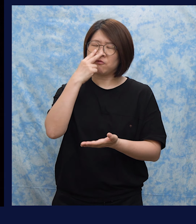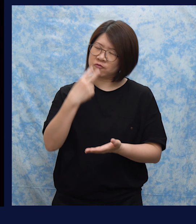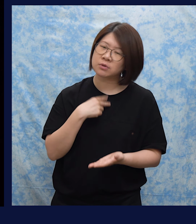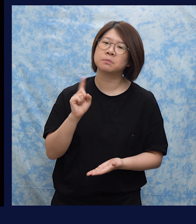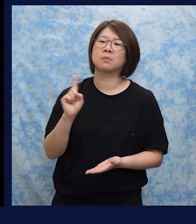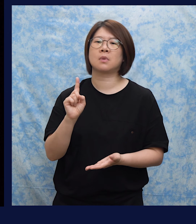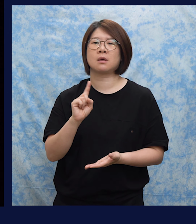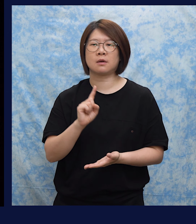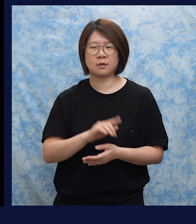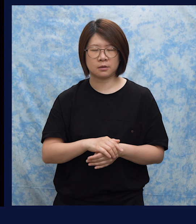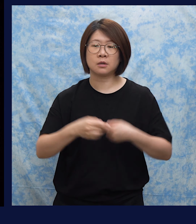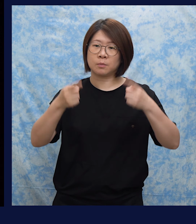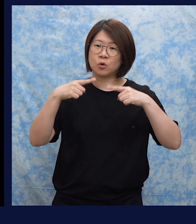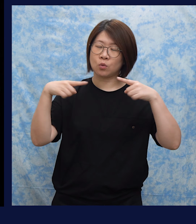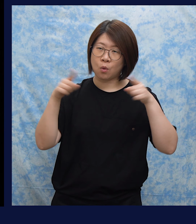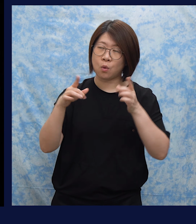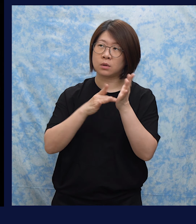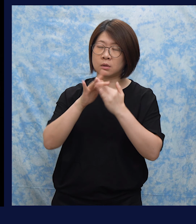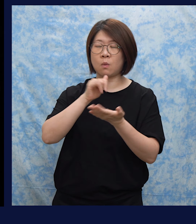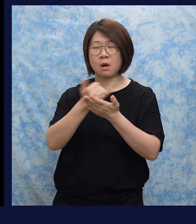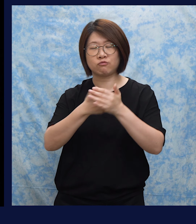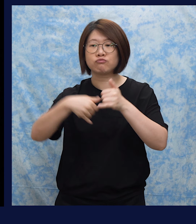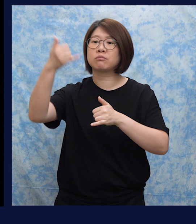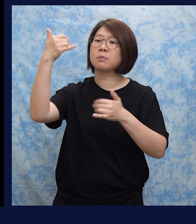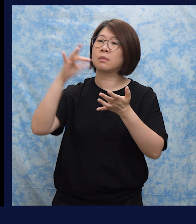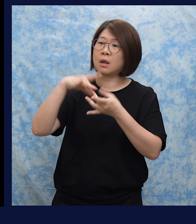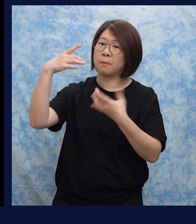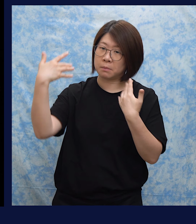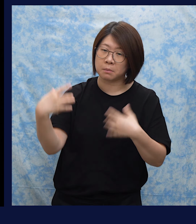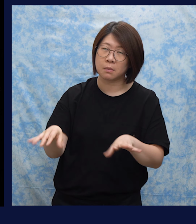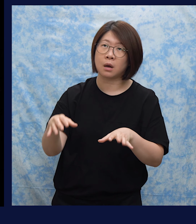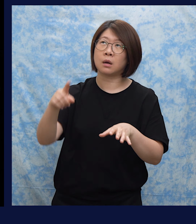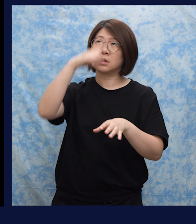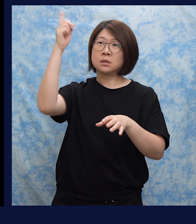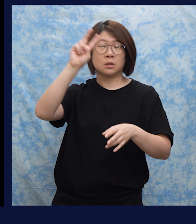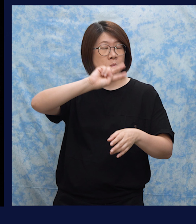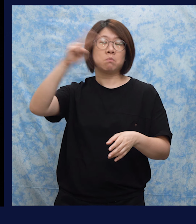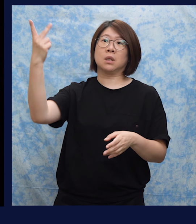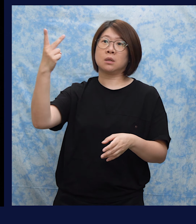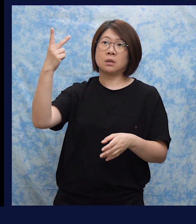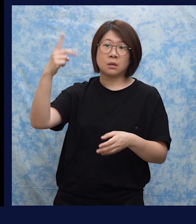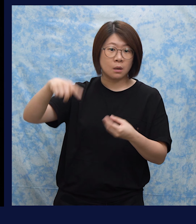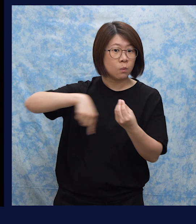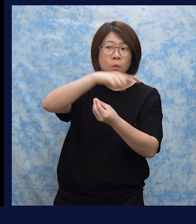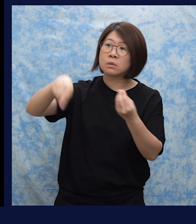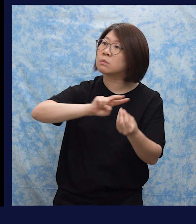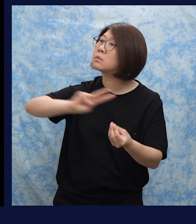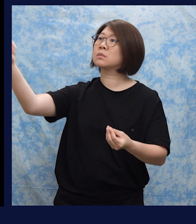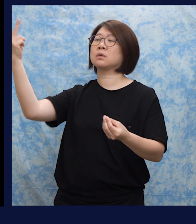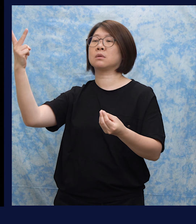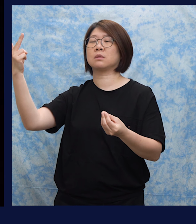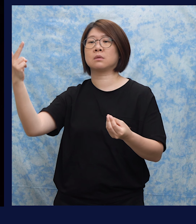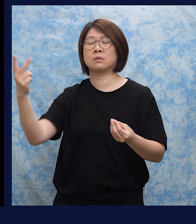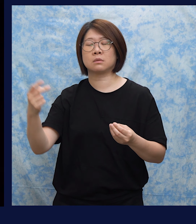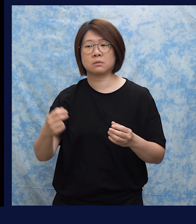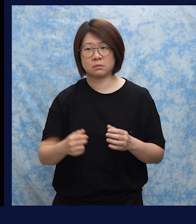亡嘅一啲反省，又係啲咩咧？咁而下一個樂章咧，就係話耶穌交出咗靈魂之後，突然間風雲變